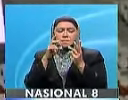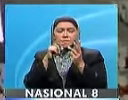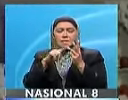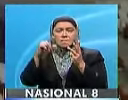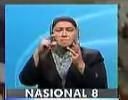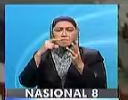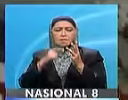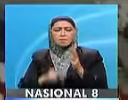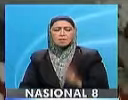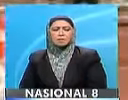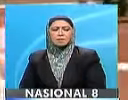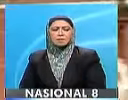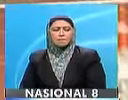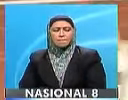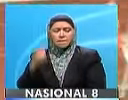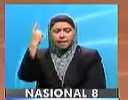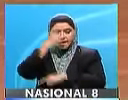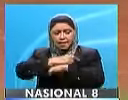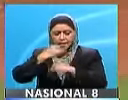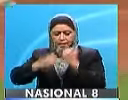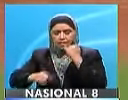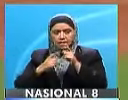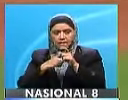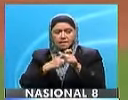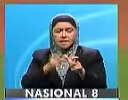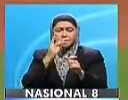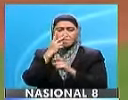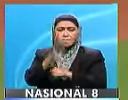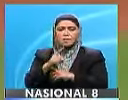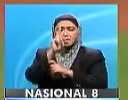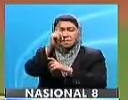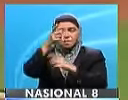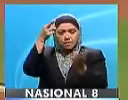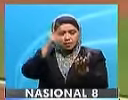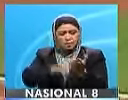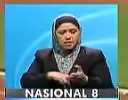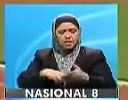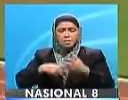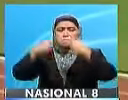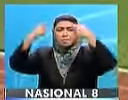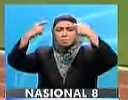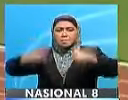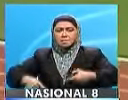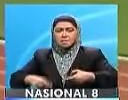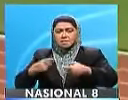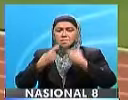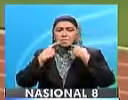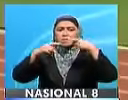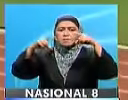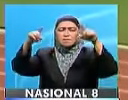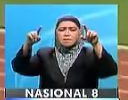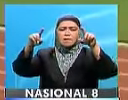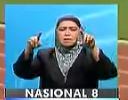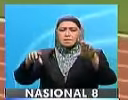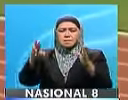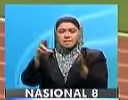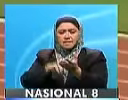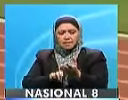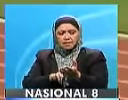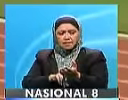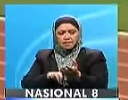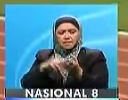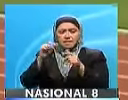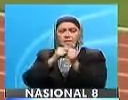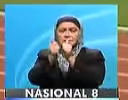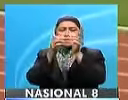Hari terakhir olahraga berlangsung menyaksikan satu lagi rekod kejohanan berjaya dilebur atlet negara. Muhammad Nurdin